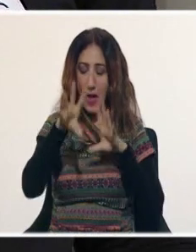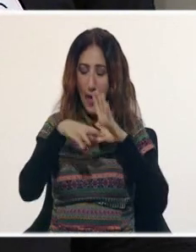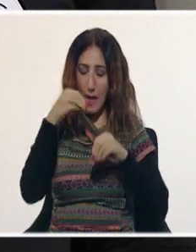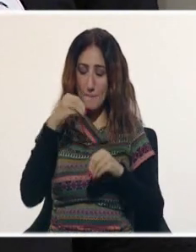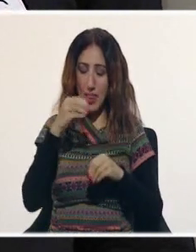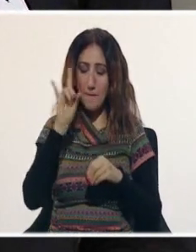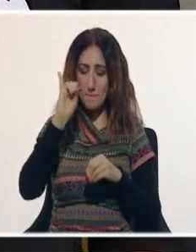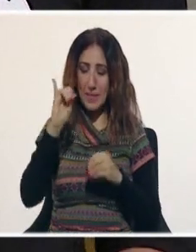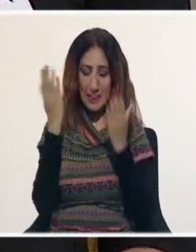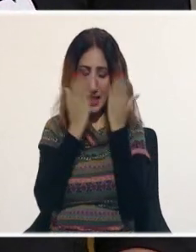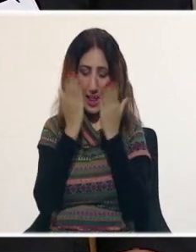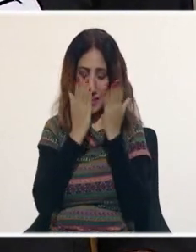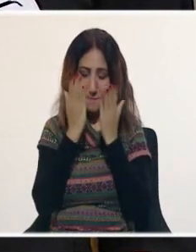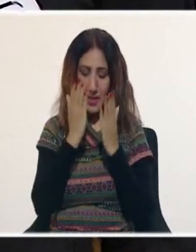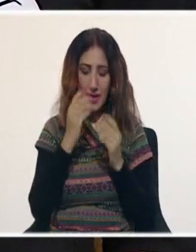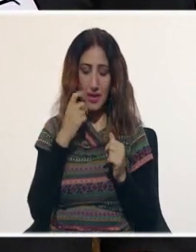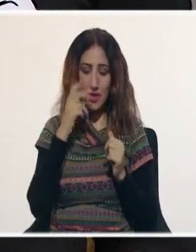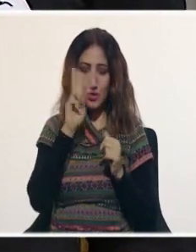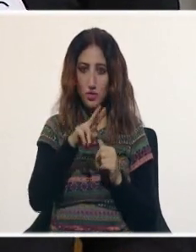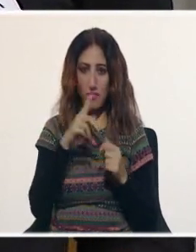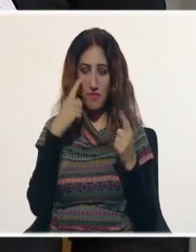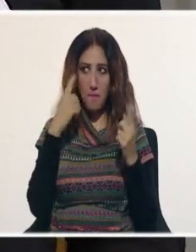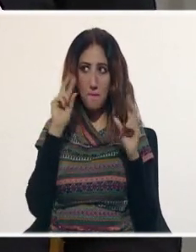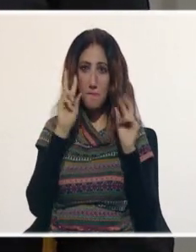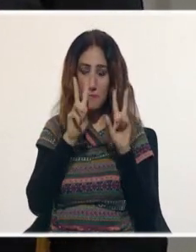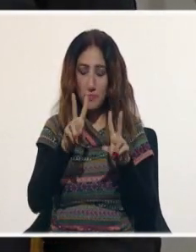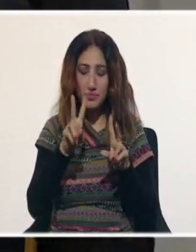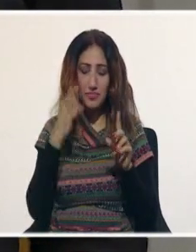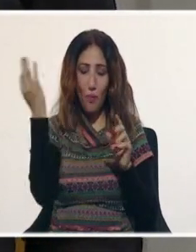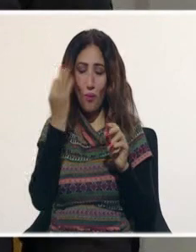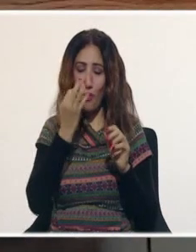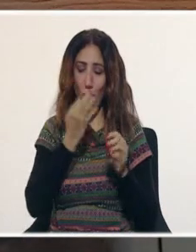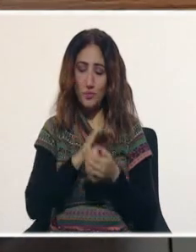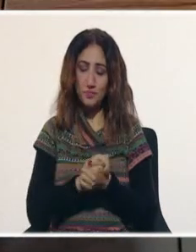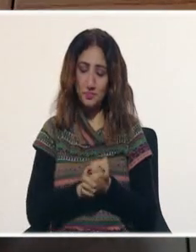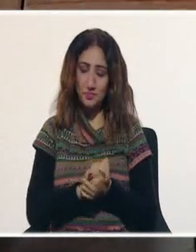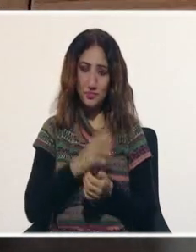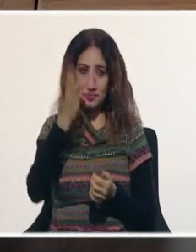المادة العلمية، بالإبهار البصري اللي أنت عملته. أنت